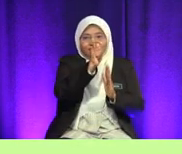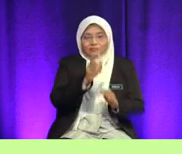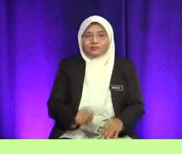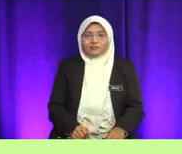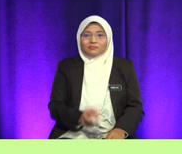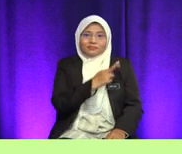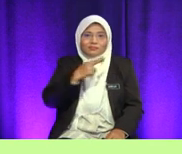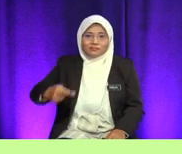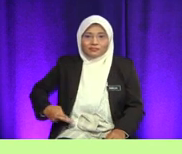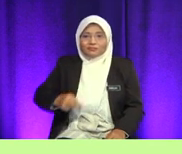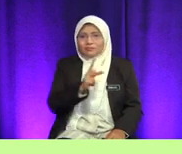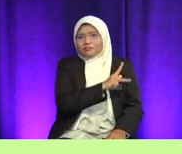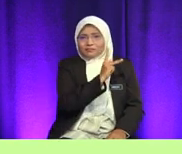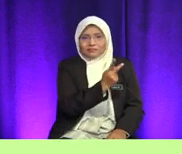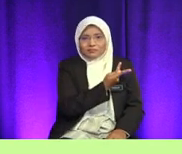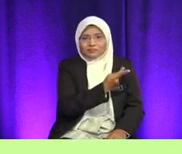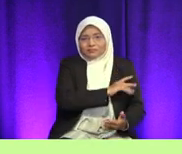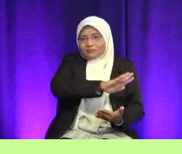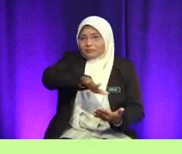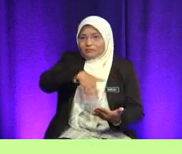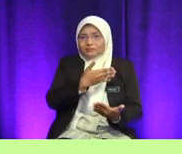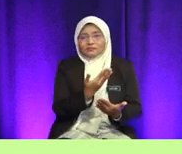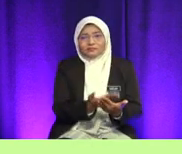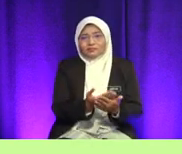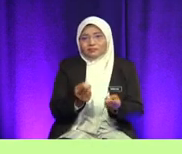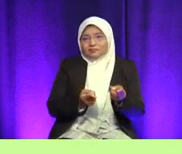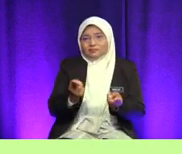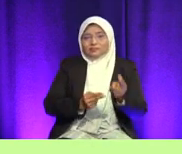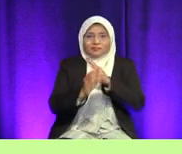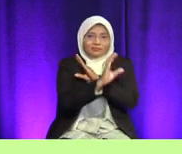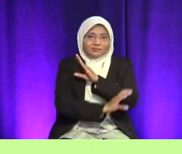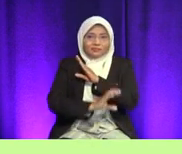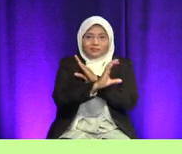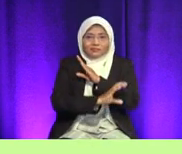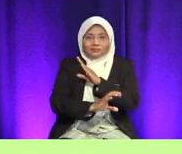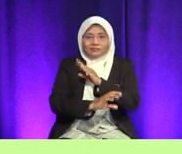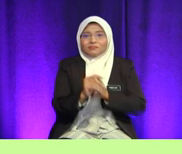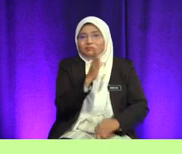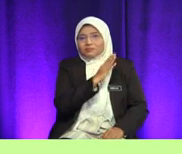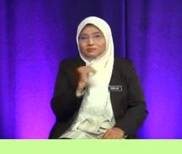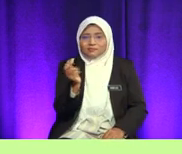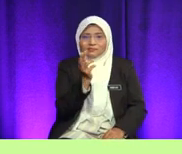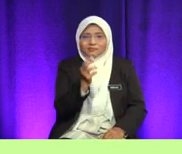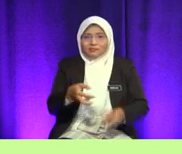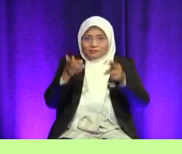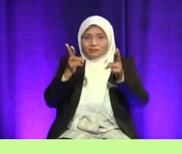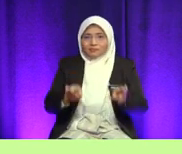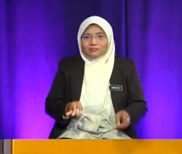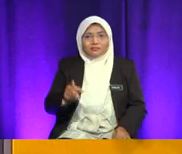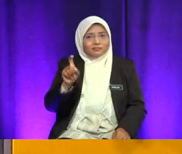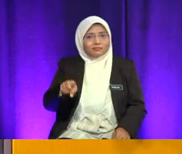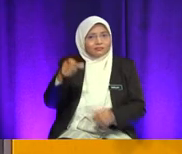menguasai sepenuhnya segala urusan negara akhir sekali rajut perlu setia kepada raja Terima kasih